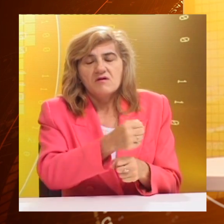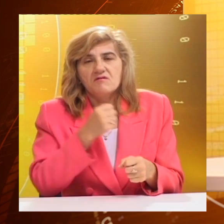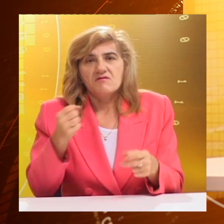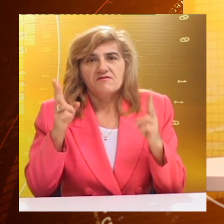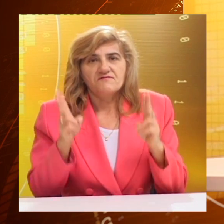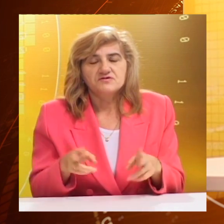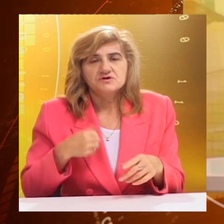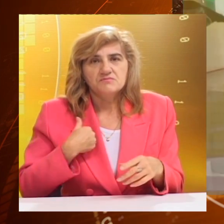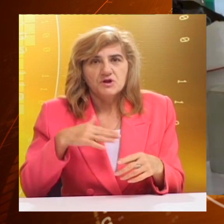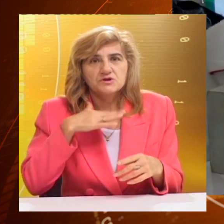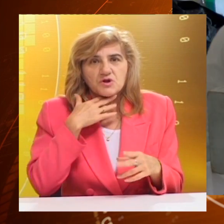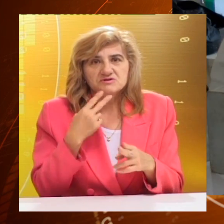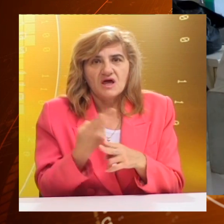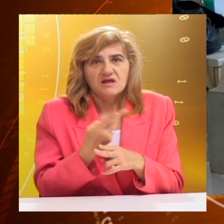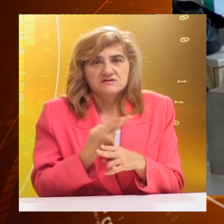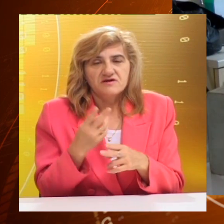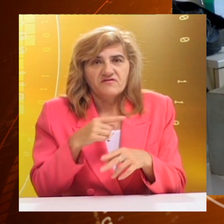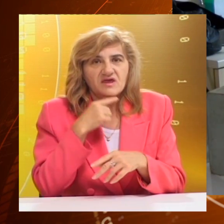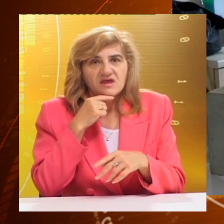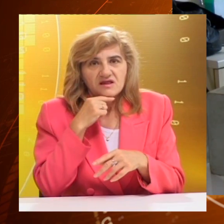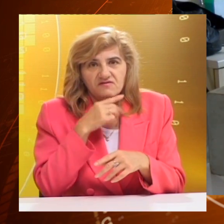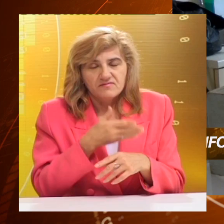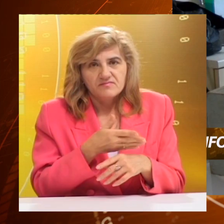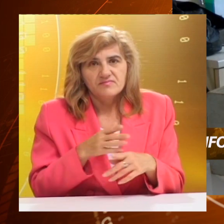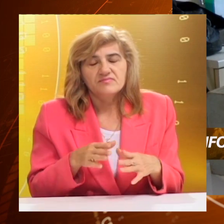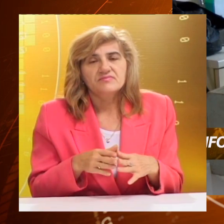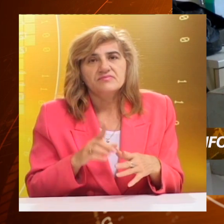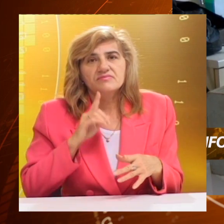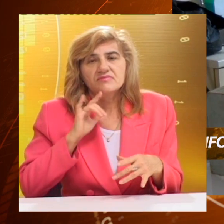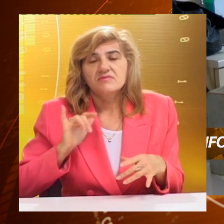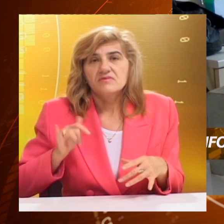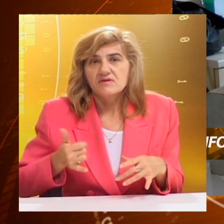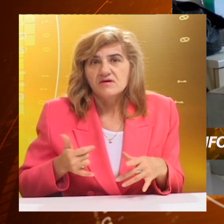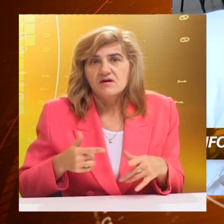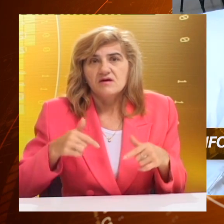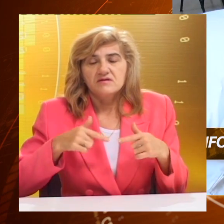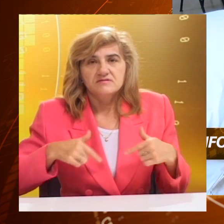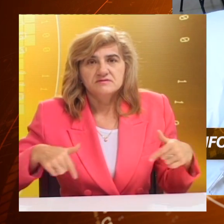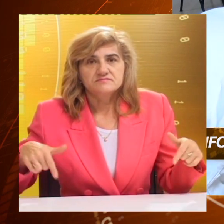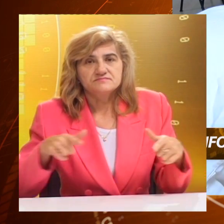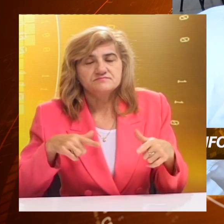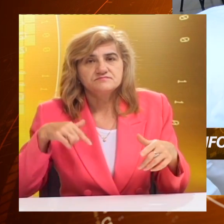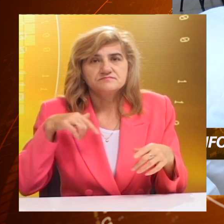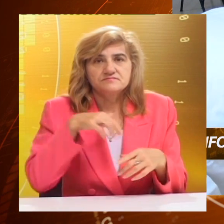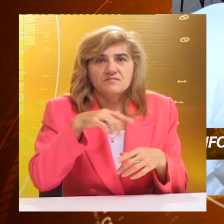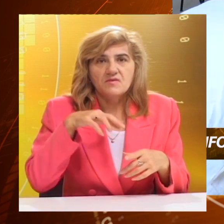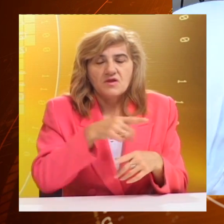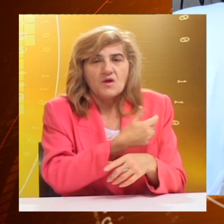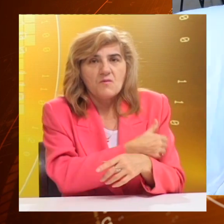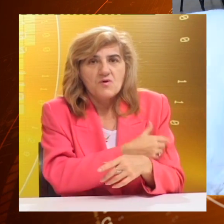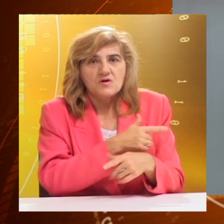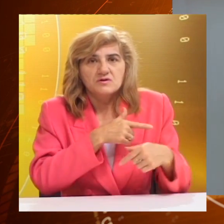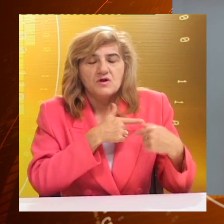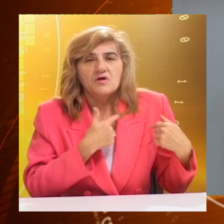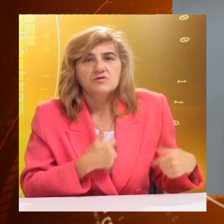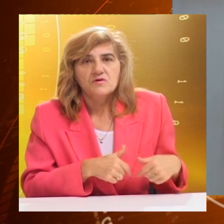stabilnim rezervama. Veliki odziv bio naših sugrađana, a i zaposlenih sa otvorenog univerziteta, koji su česti učesnici akcije